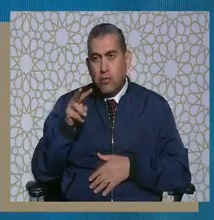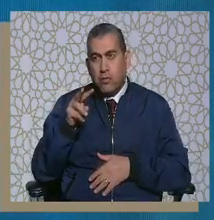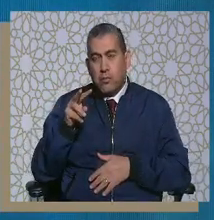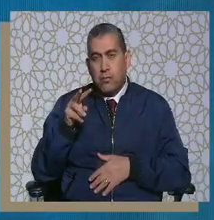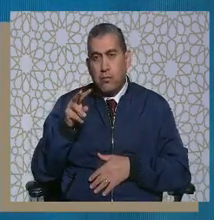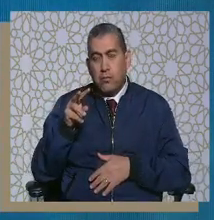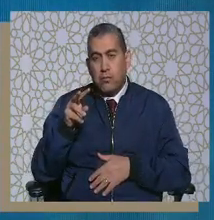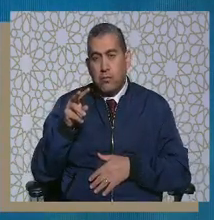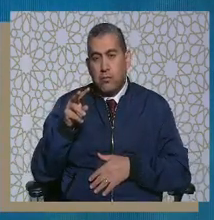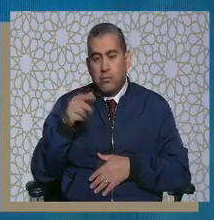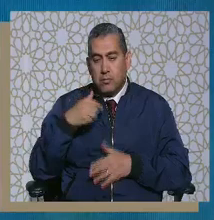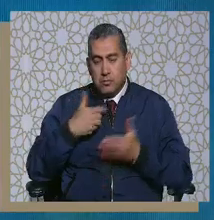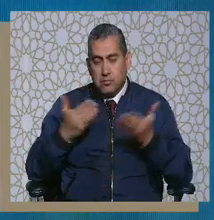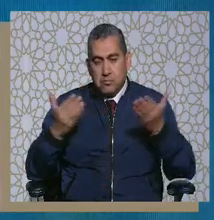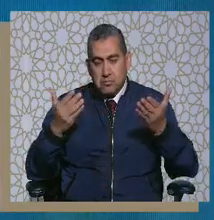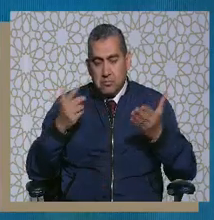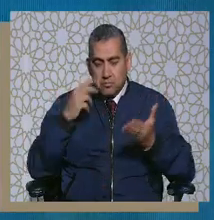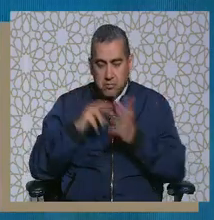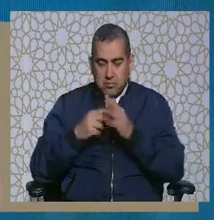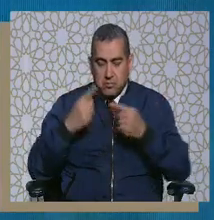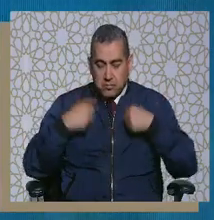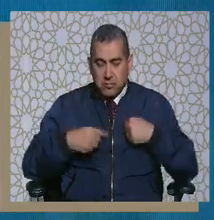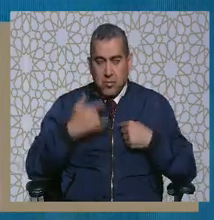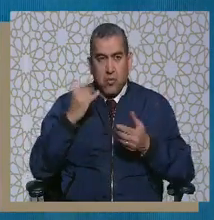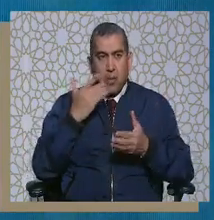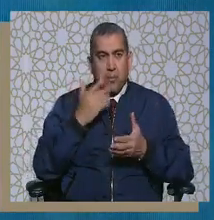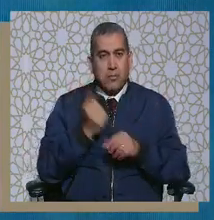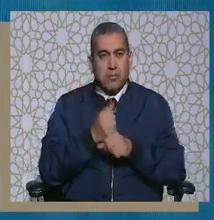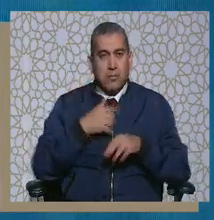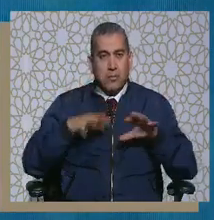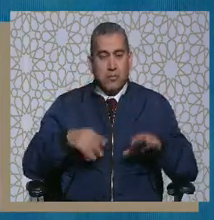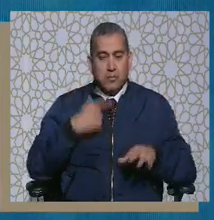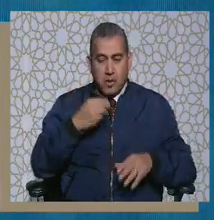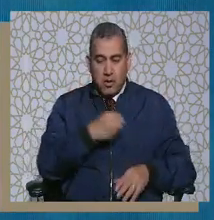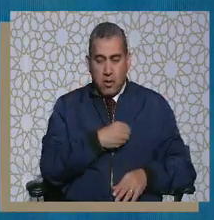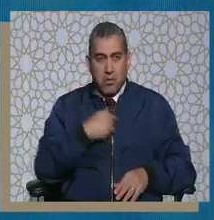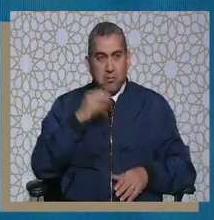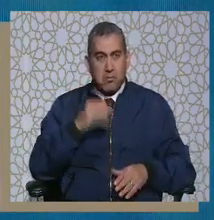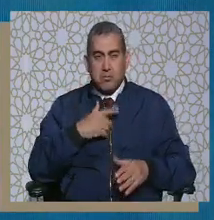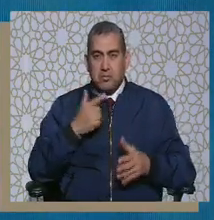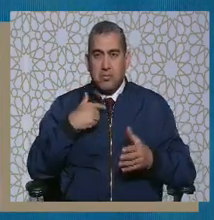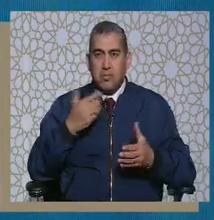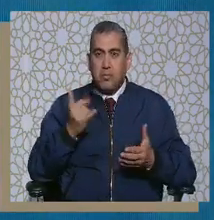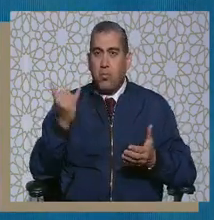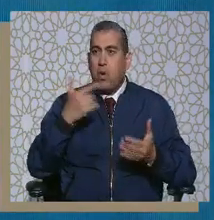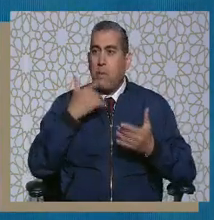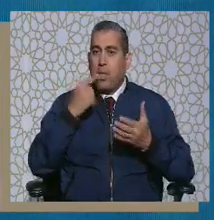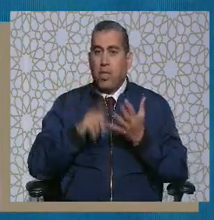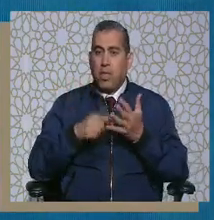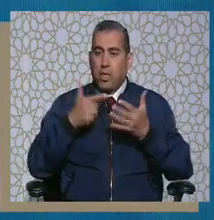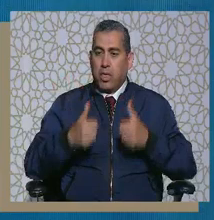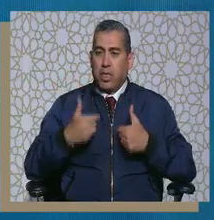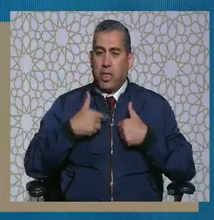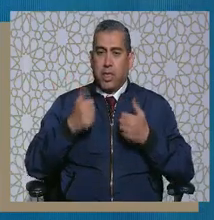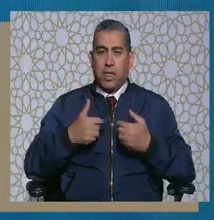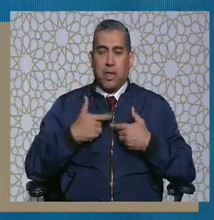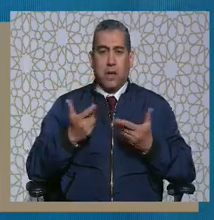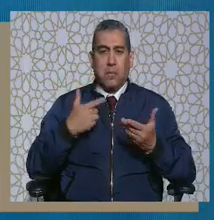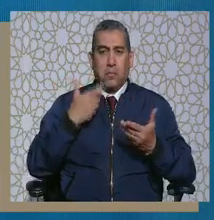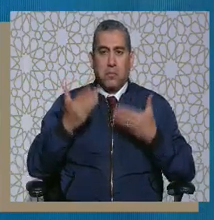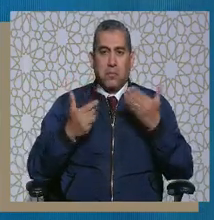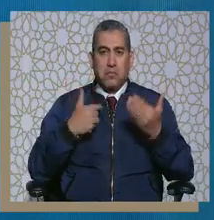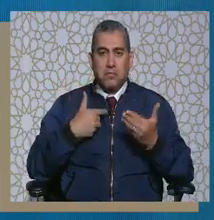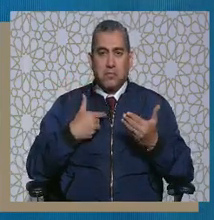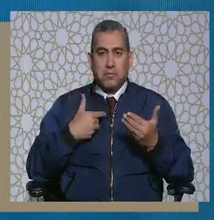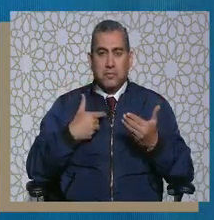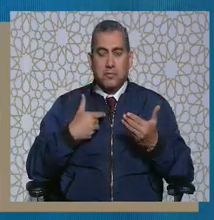ما عندوش توكيد للذات مع حاسس مش واثق بنفسه حاسس ان هو مالوش لازمه حاسس ان ا